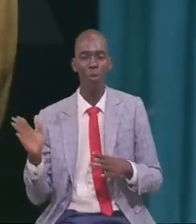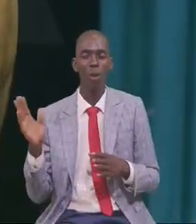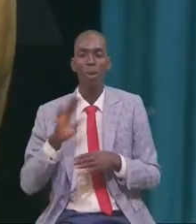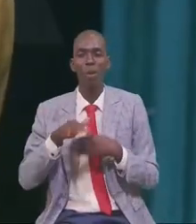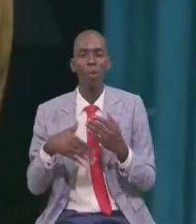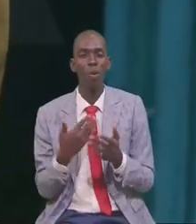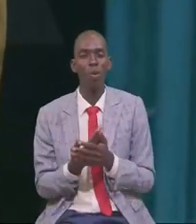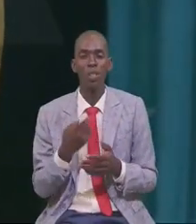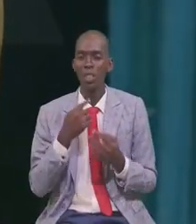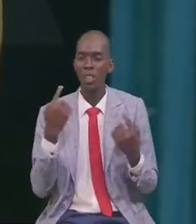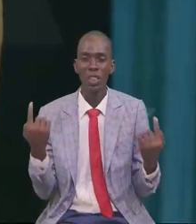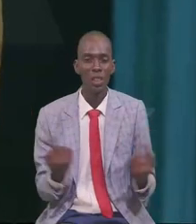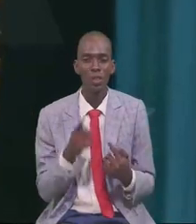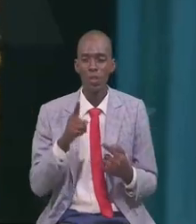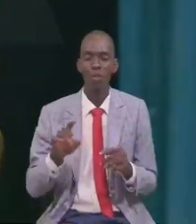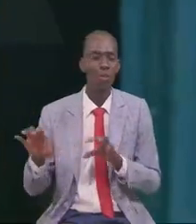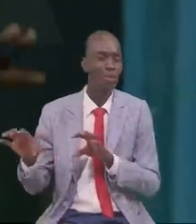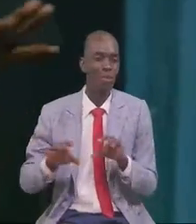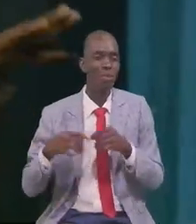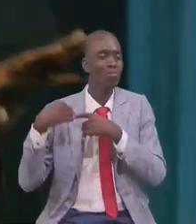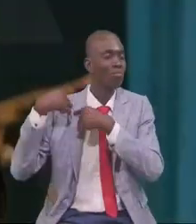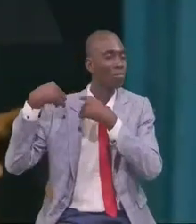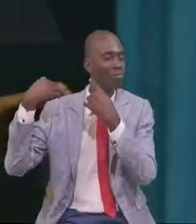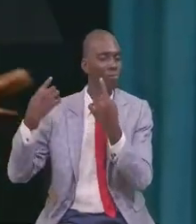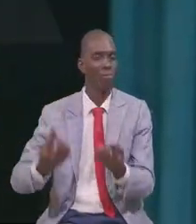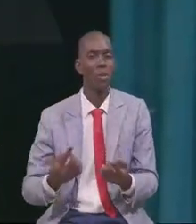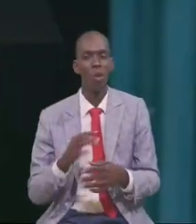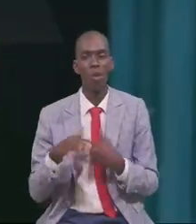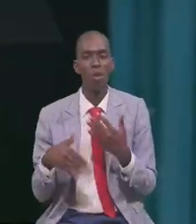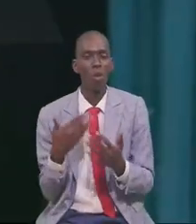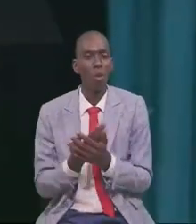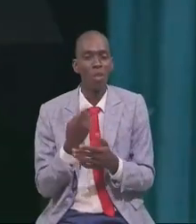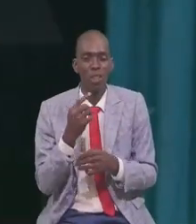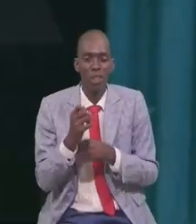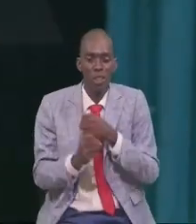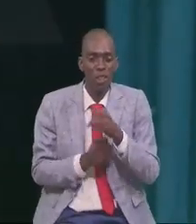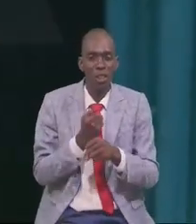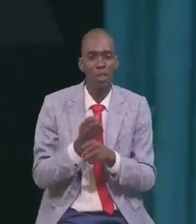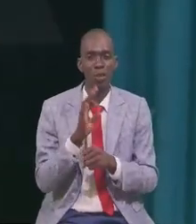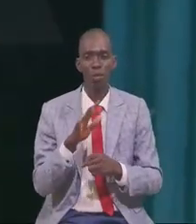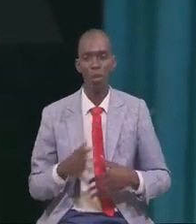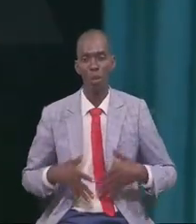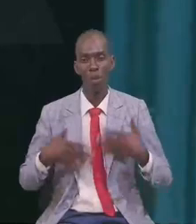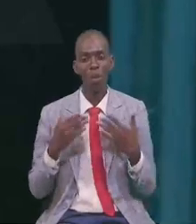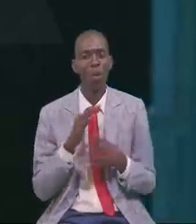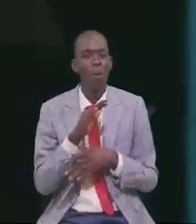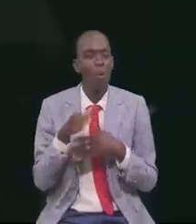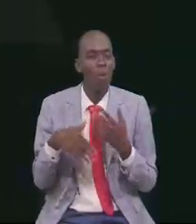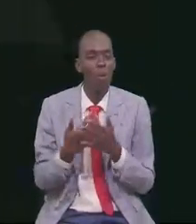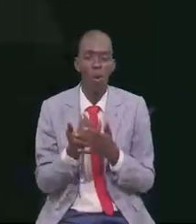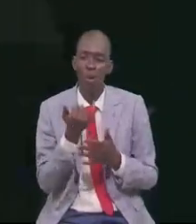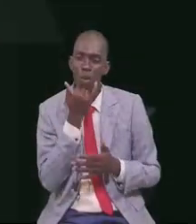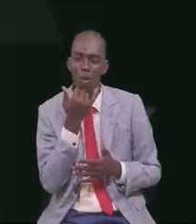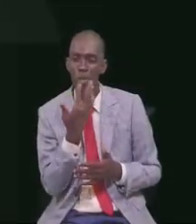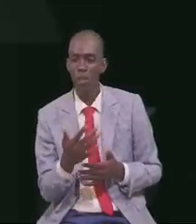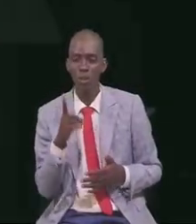jamais commis dans ta vie, toutes les années de ta vie. Et toutes les choses que tu as jamais faites contre Dieu